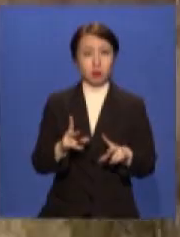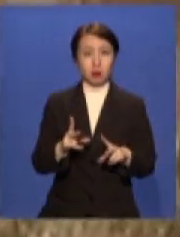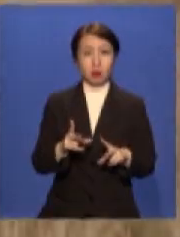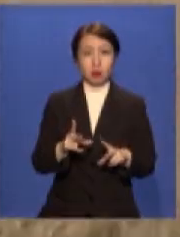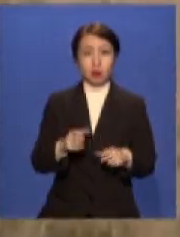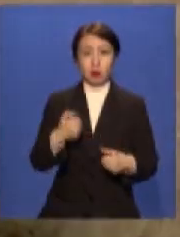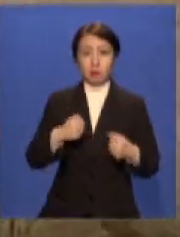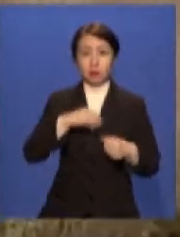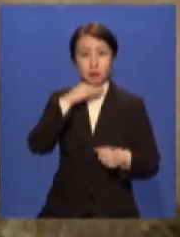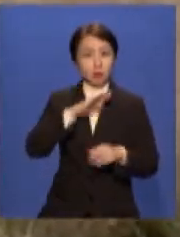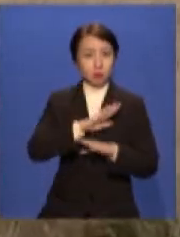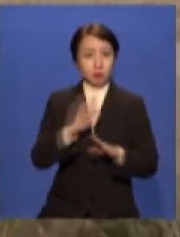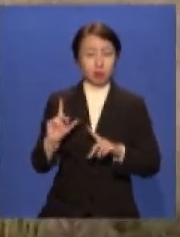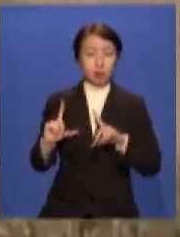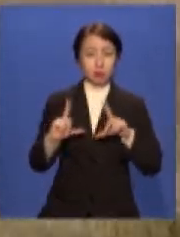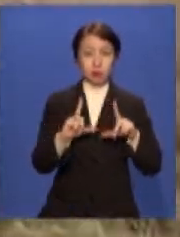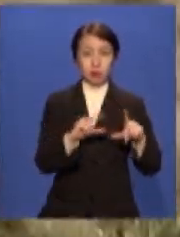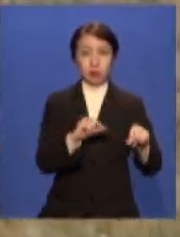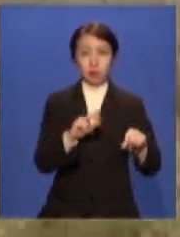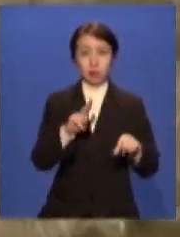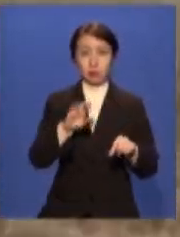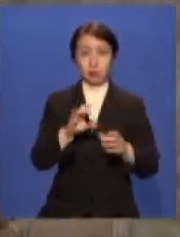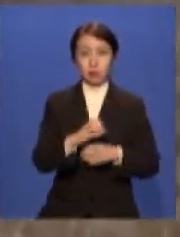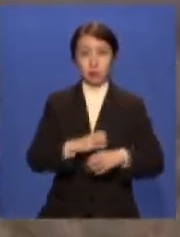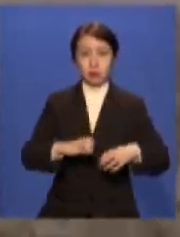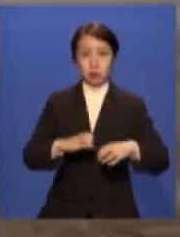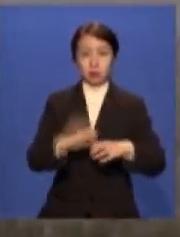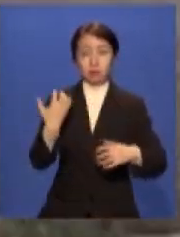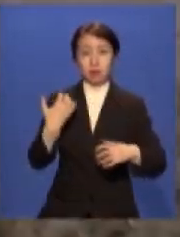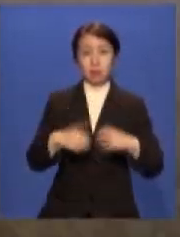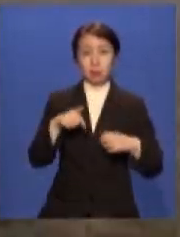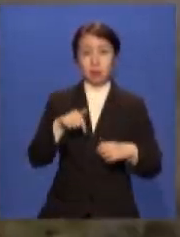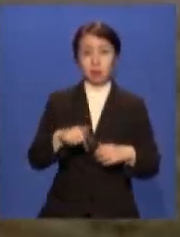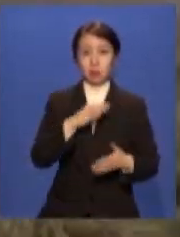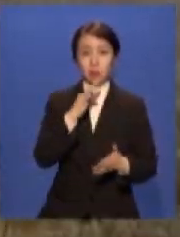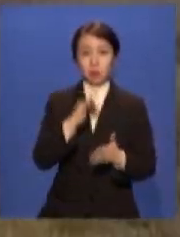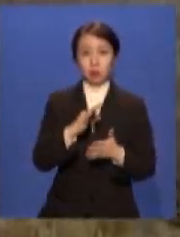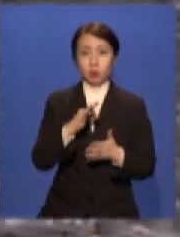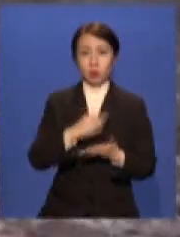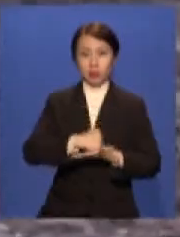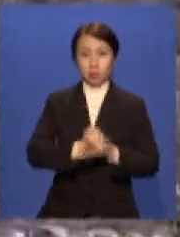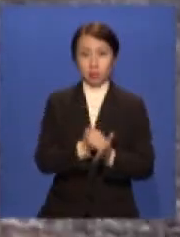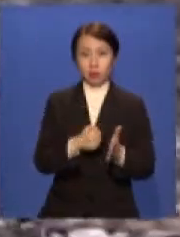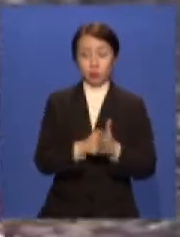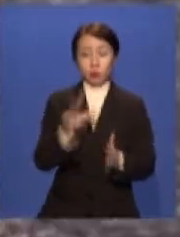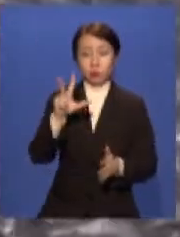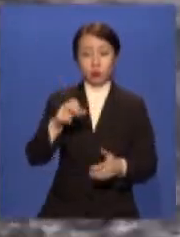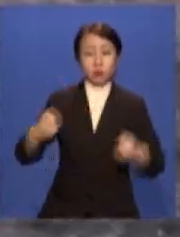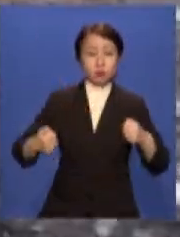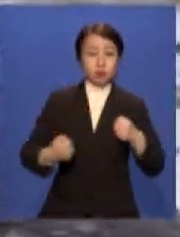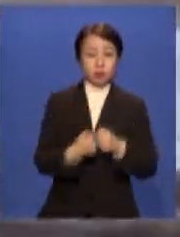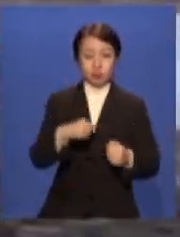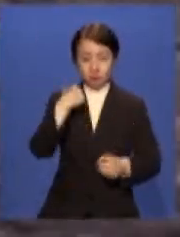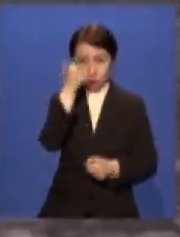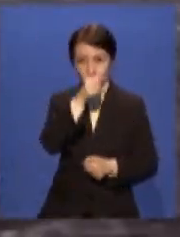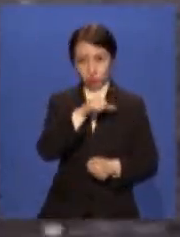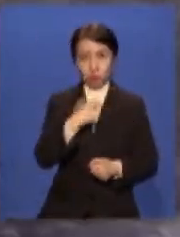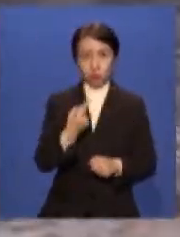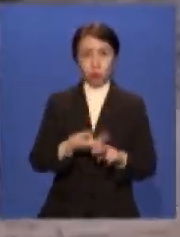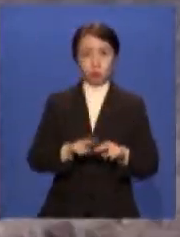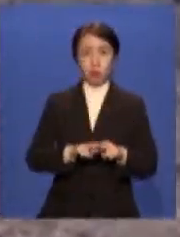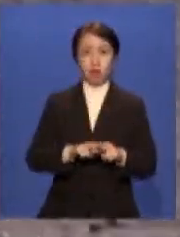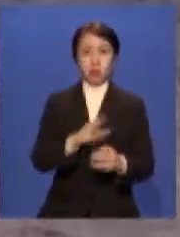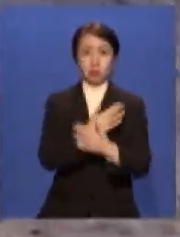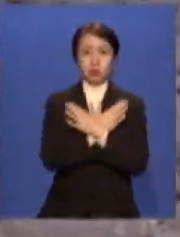водители внимательны на выезде с автозаправочной станции в среднем здесь регистрируют до трёх столкновений в год одно из них